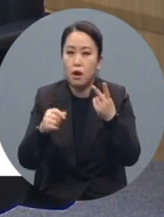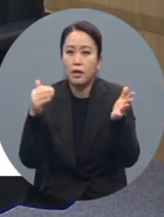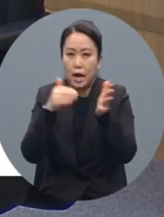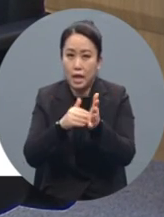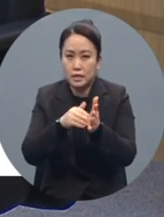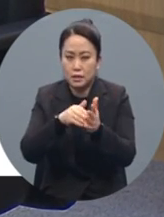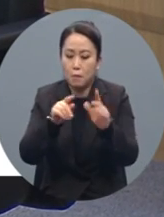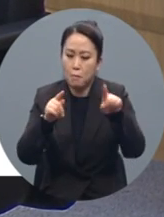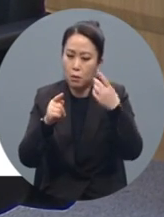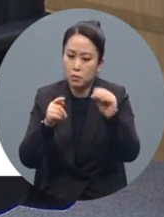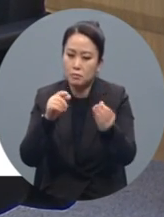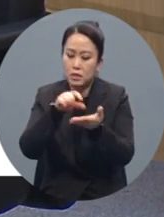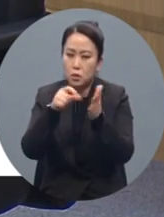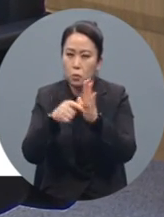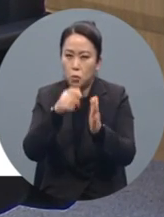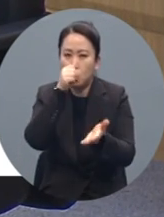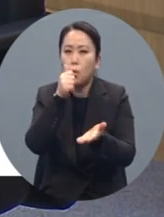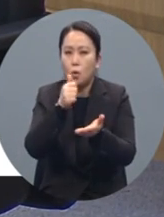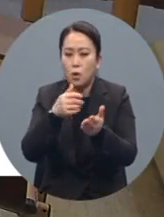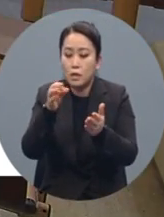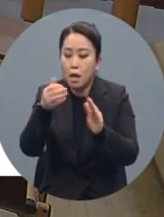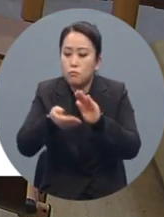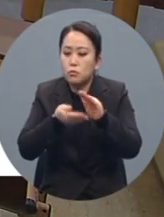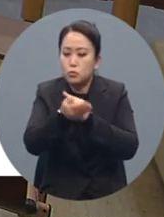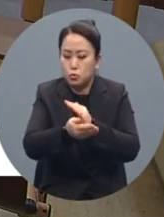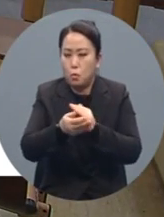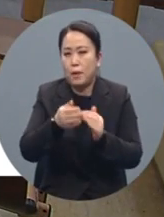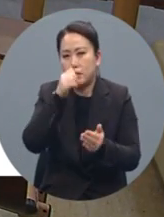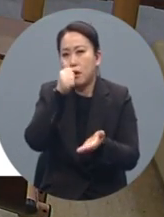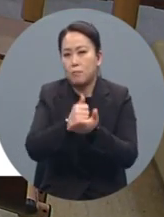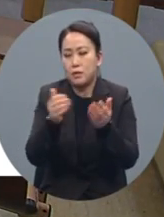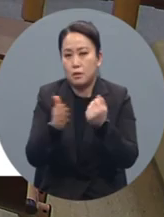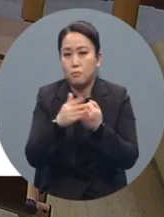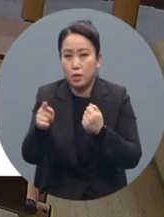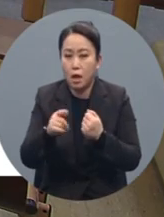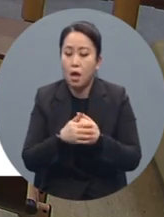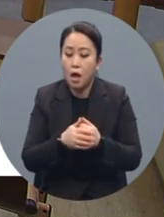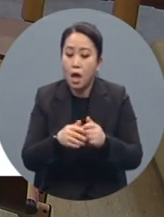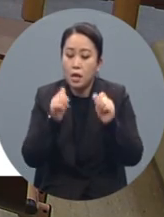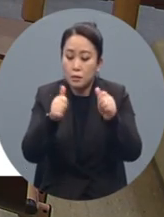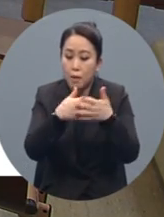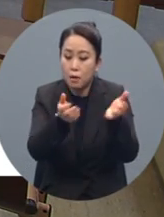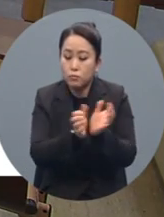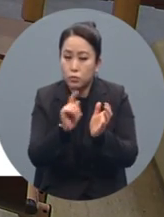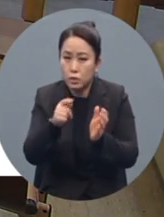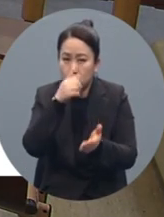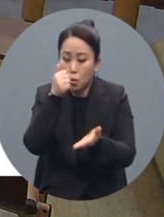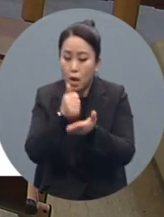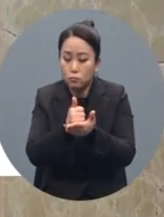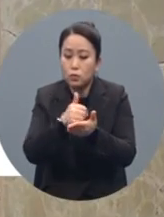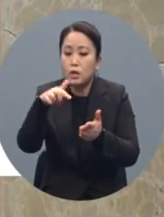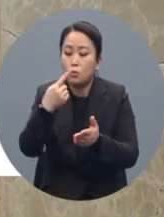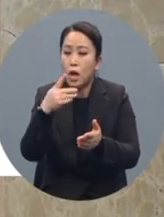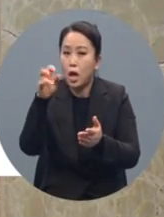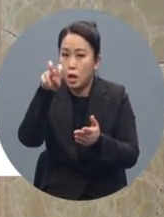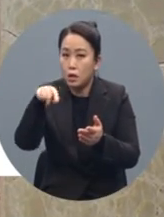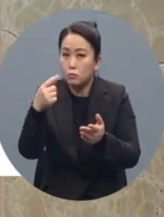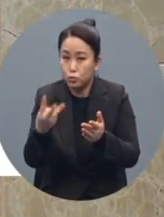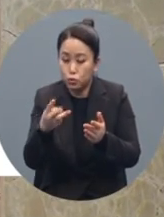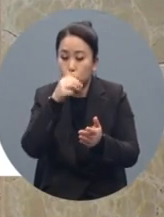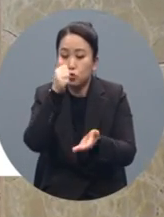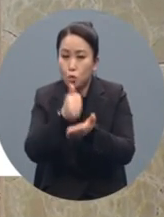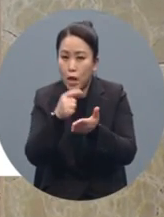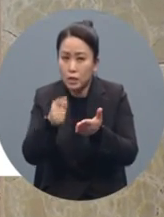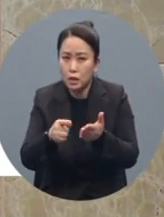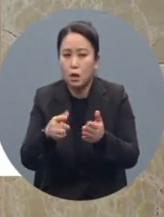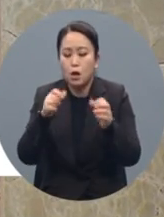재판에 넘겨졌습니다 재판부는 외무 재는 구체적인 이익을 제공하지 않더라도 업무 일반